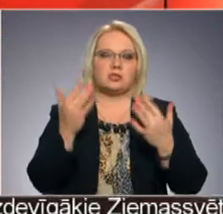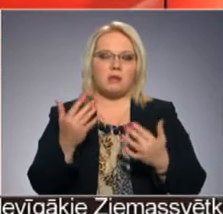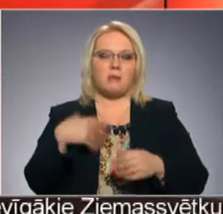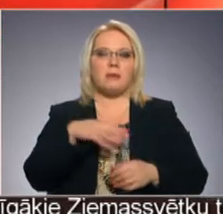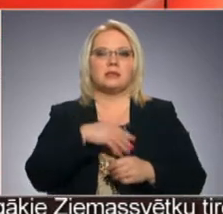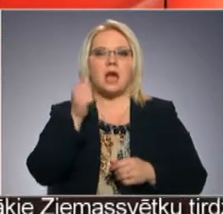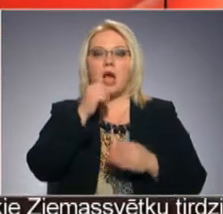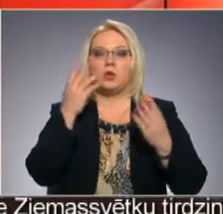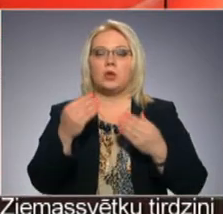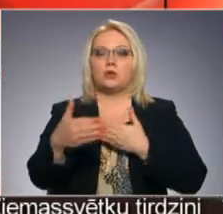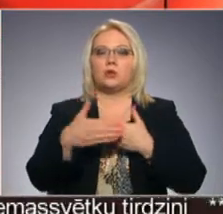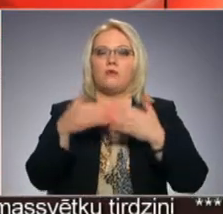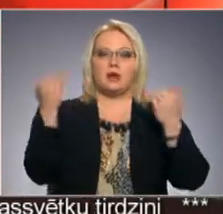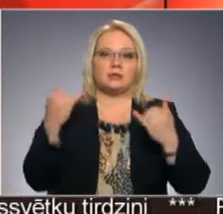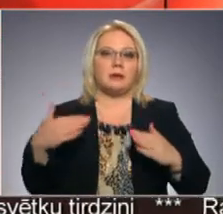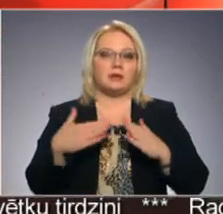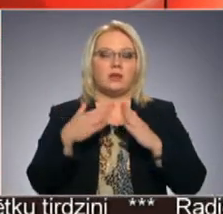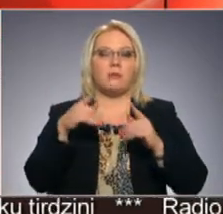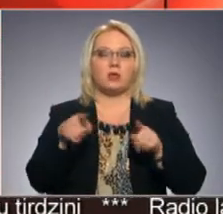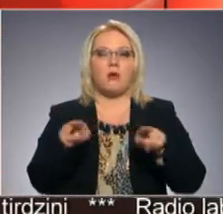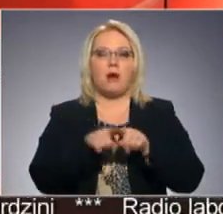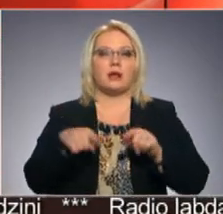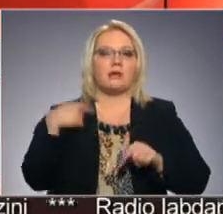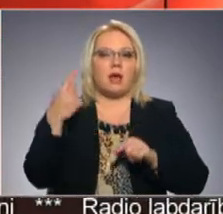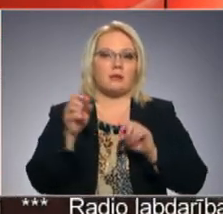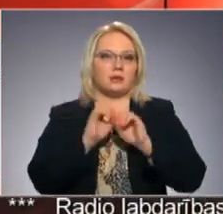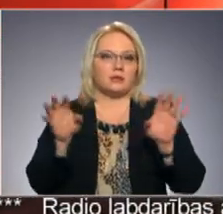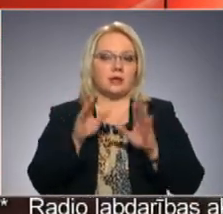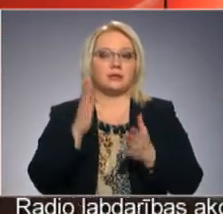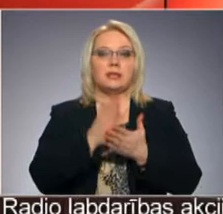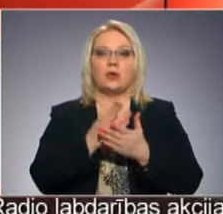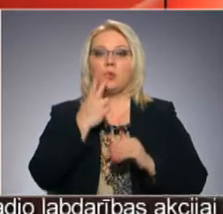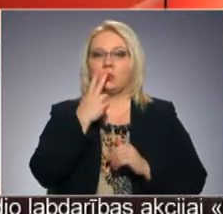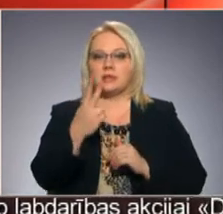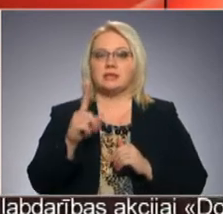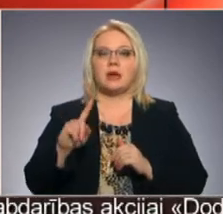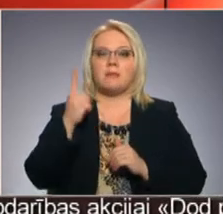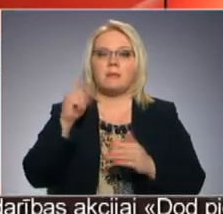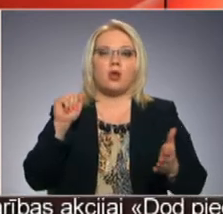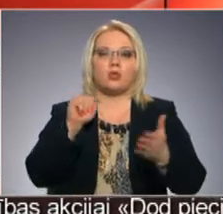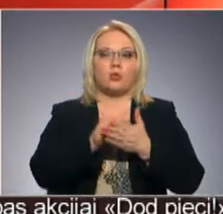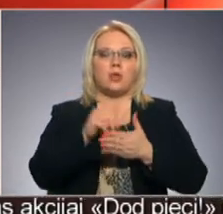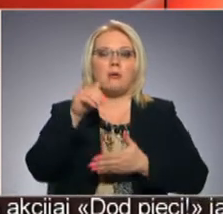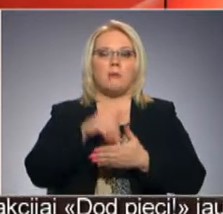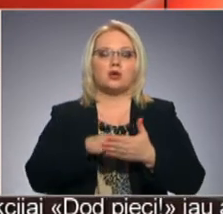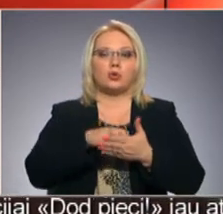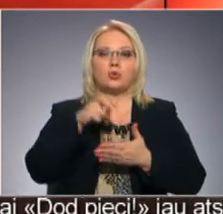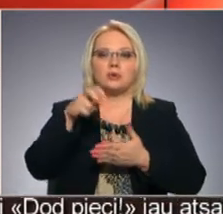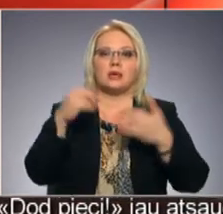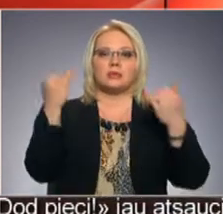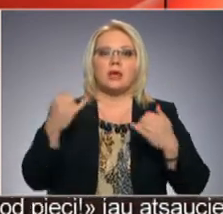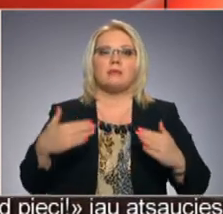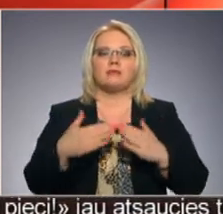Mēs jau ar katru dienu esam tuvāk Ziemassvētkiem, tagad par to arī nākamais stāsts. Tiek uzskatīts, ka pirmā drukātā un pa pastu